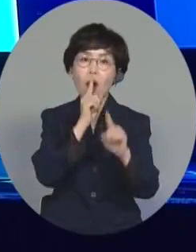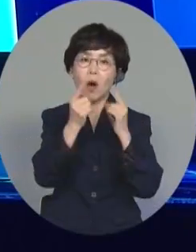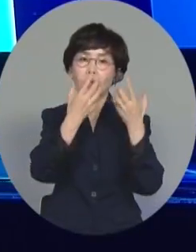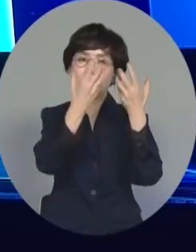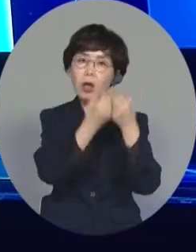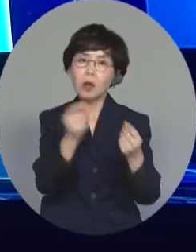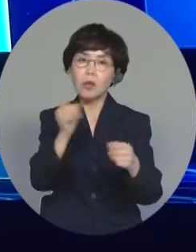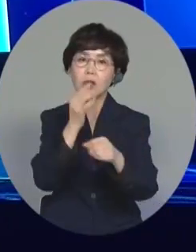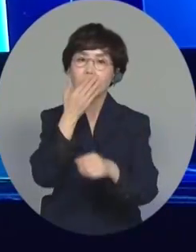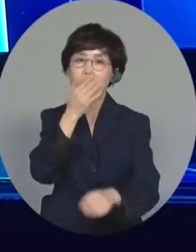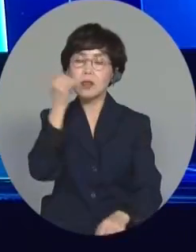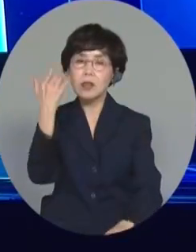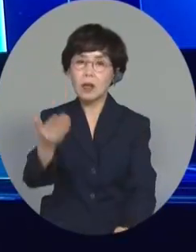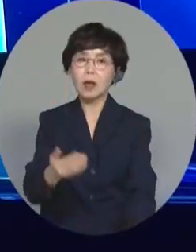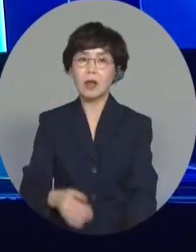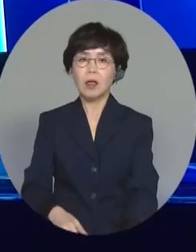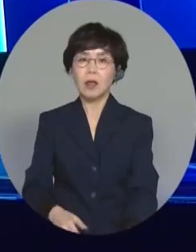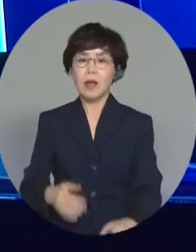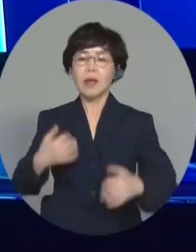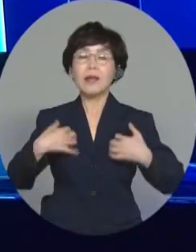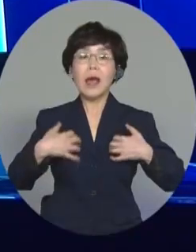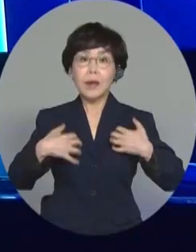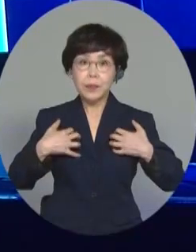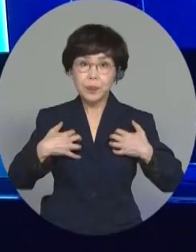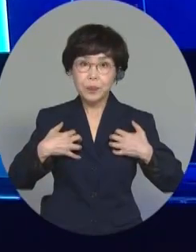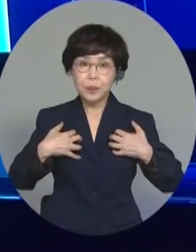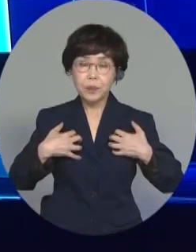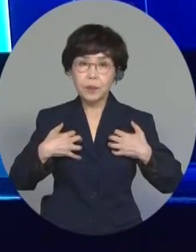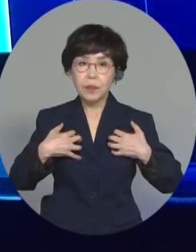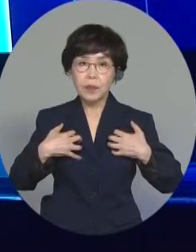있을까요? 네, 게임의